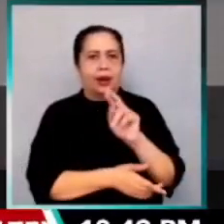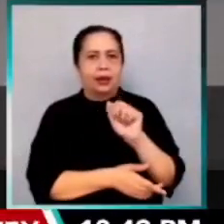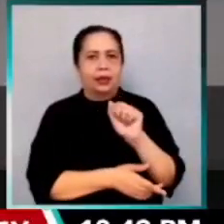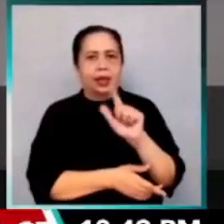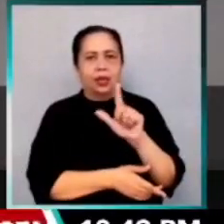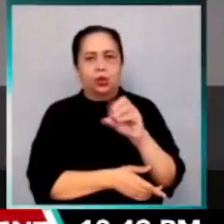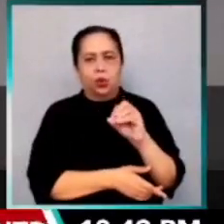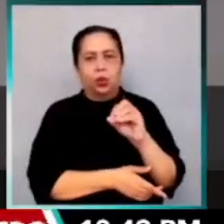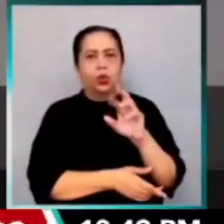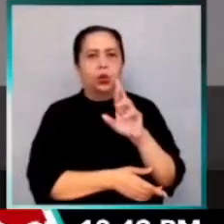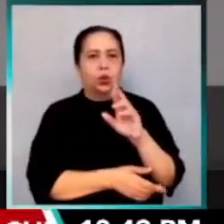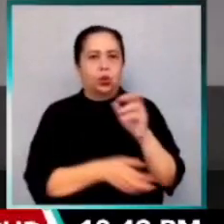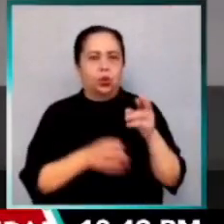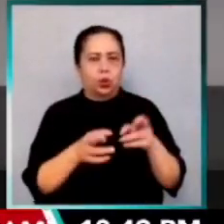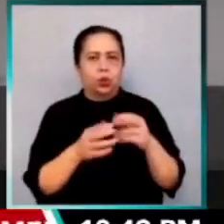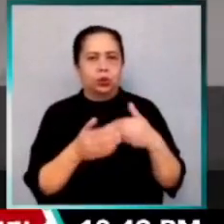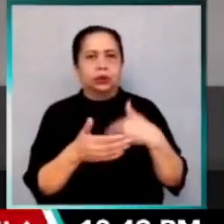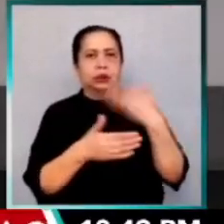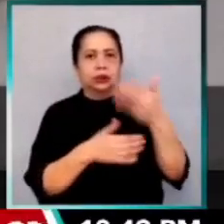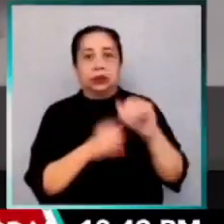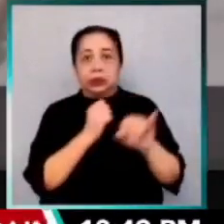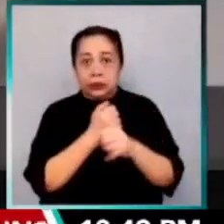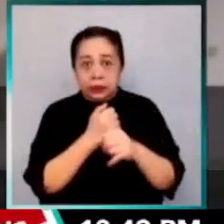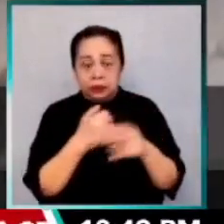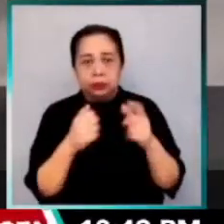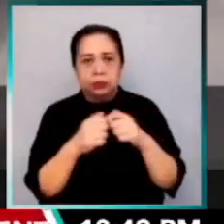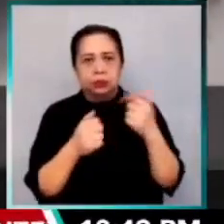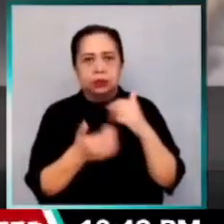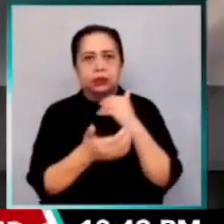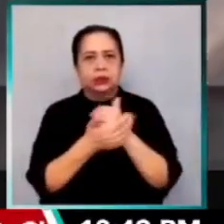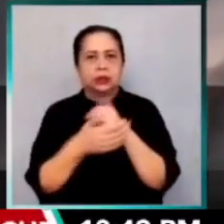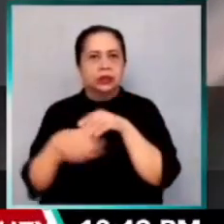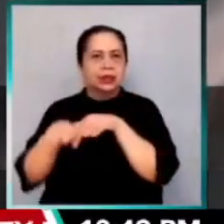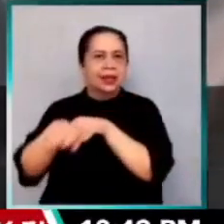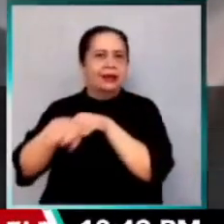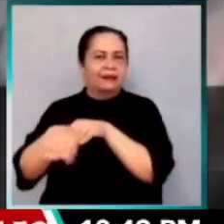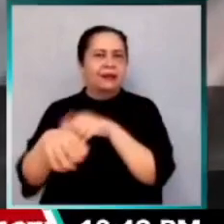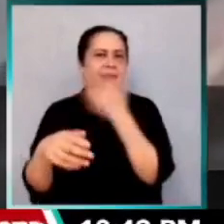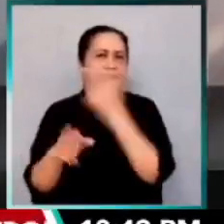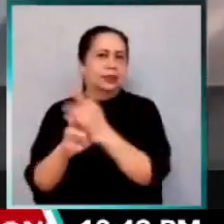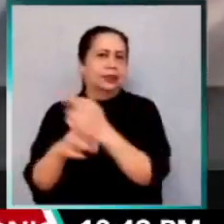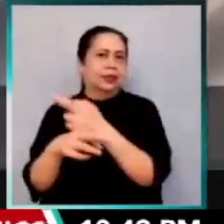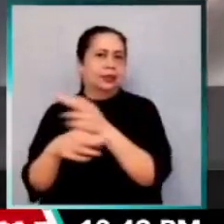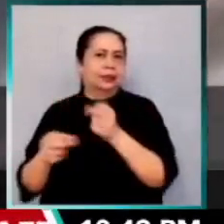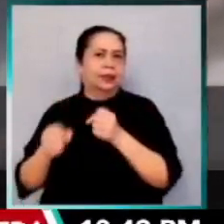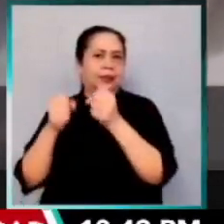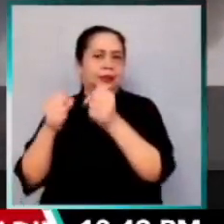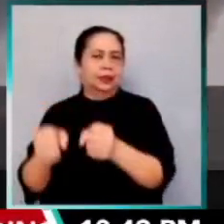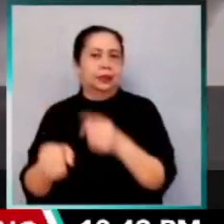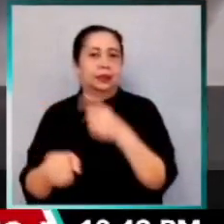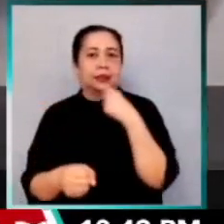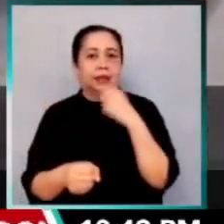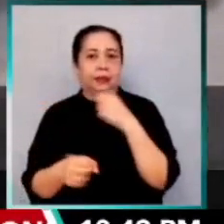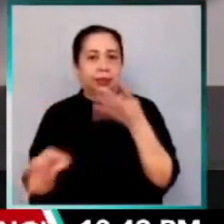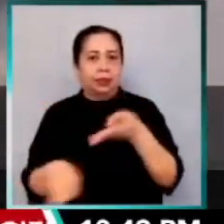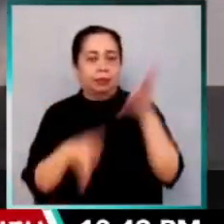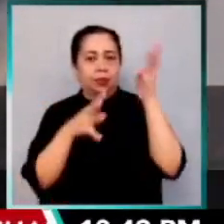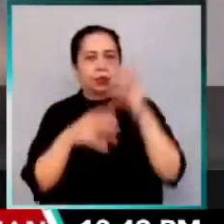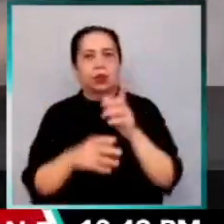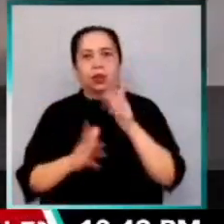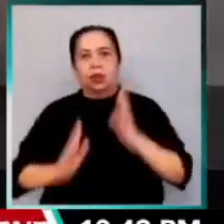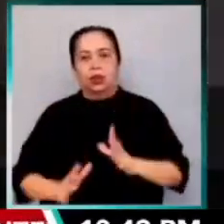ang isang pampasaherong jeep na umiwas sa traffic dahil sa ginagawang kalsada. Ayon sa uploader, buti na lang at